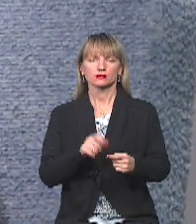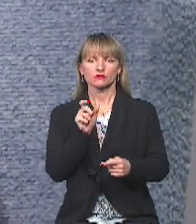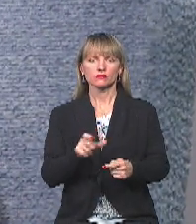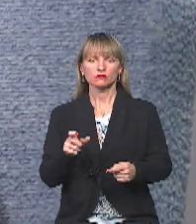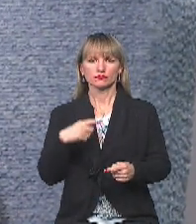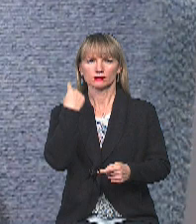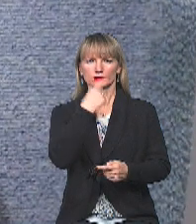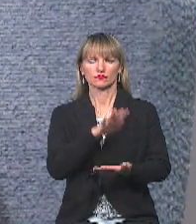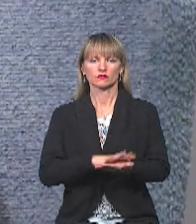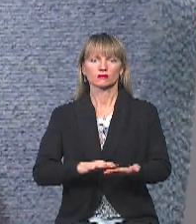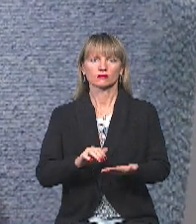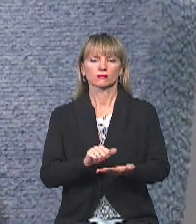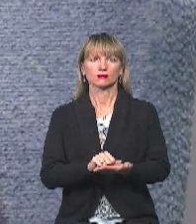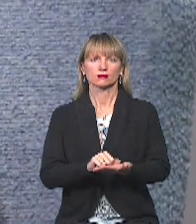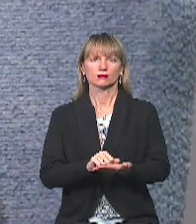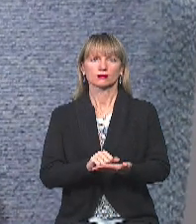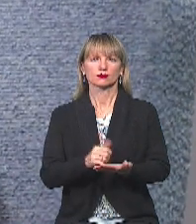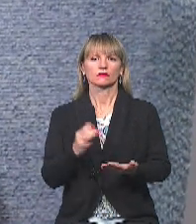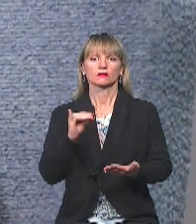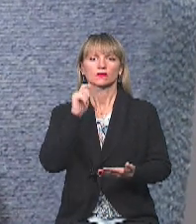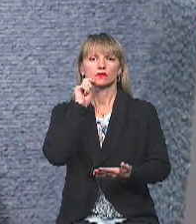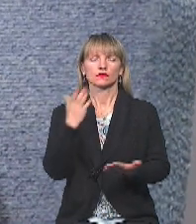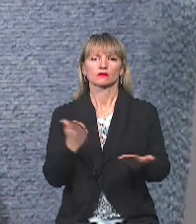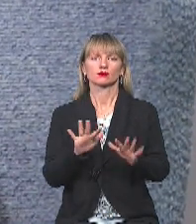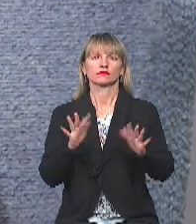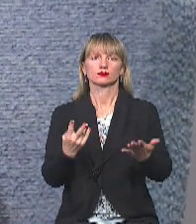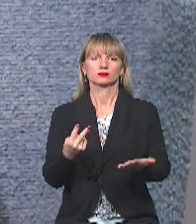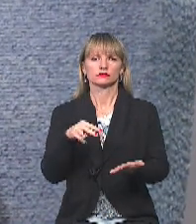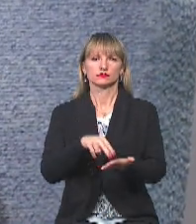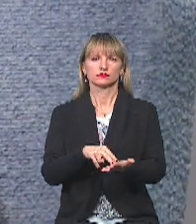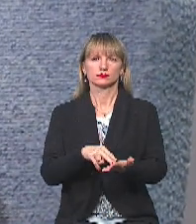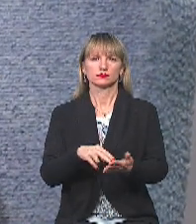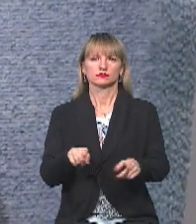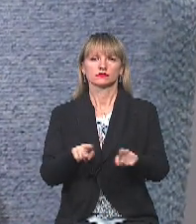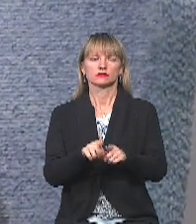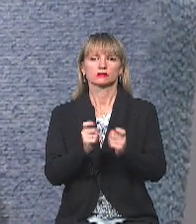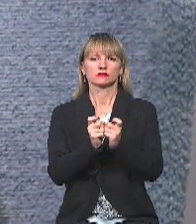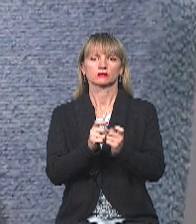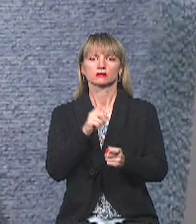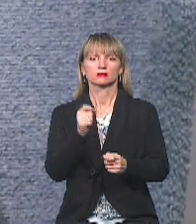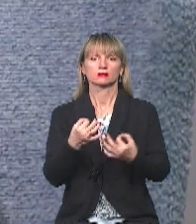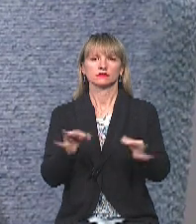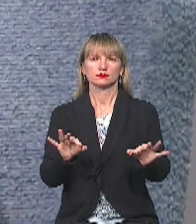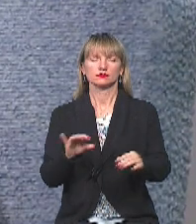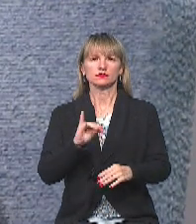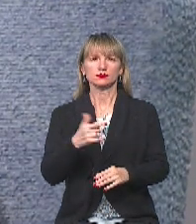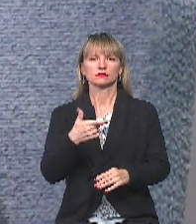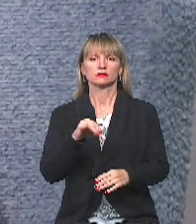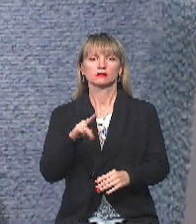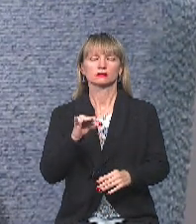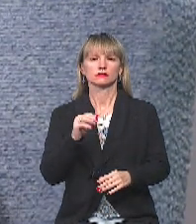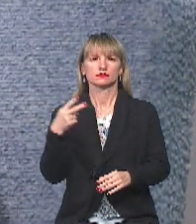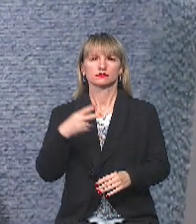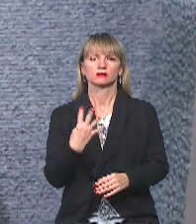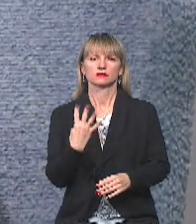які голосували, і Україна, яка раптом постала такою борчинею за свободу і гідність в